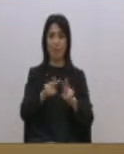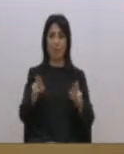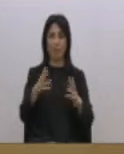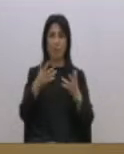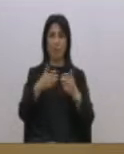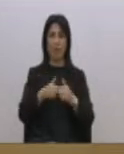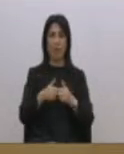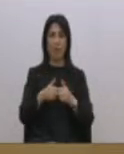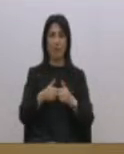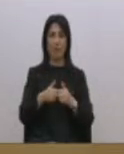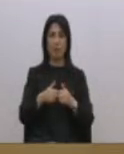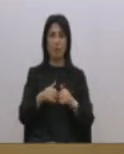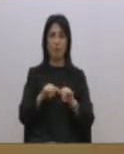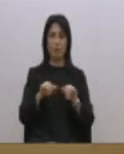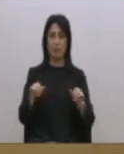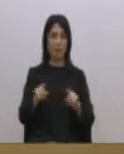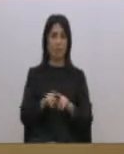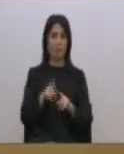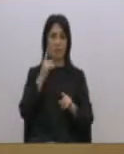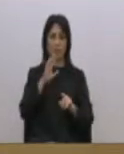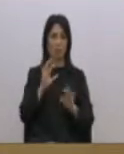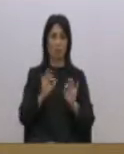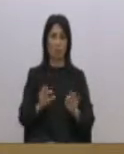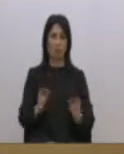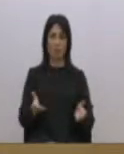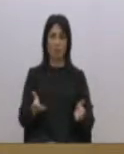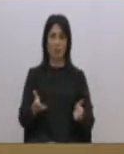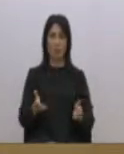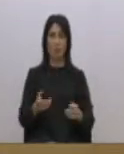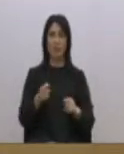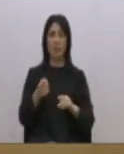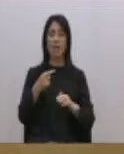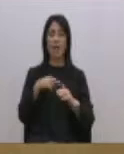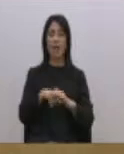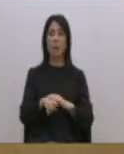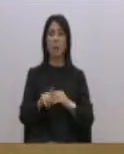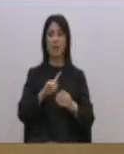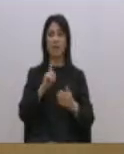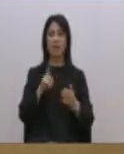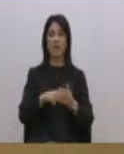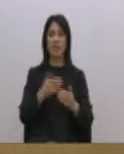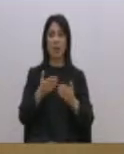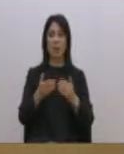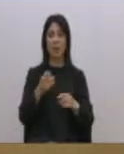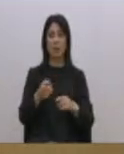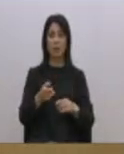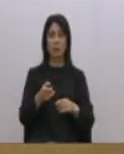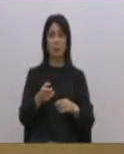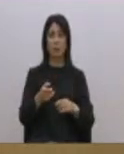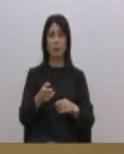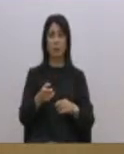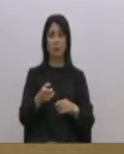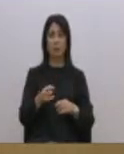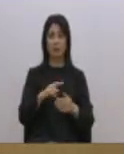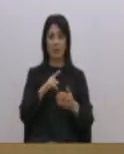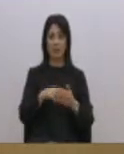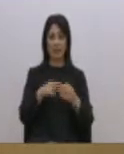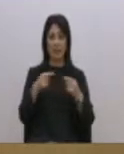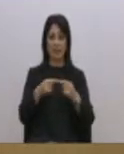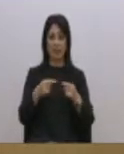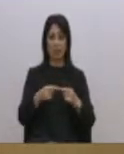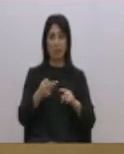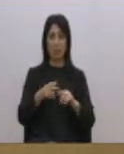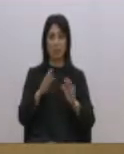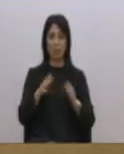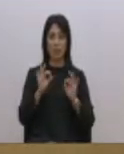mecanismi, Urcel de bodes, mi-am gonit, iar roiesc tweet mizanie. Asta, dacă te-am gândit, ar fi tot cesarie, albă, prum. Dacă te-ai gândit, dazu steba, sam șim